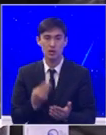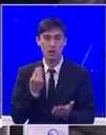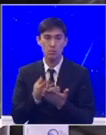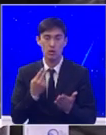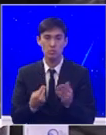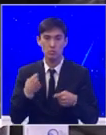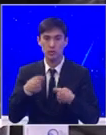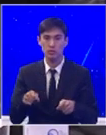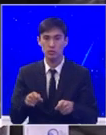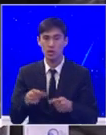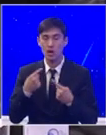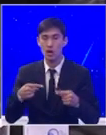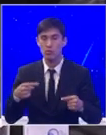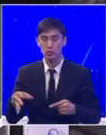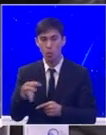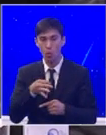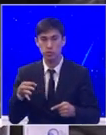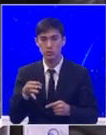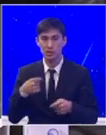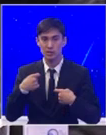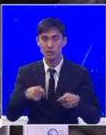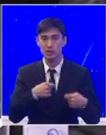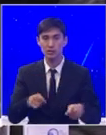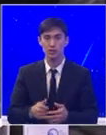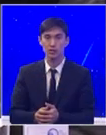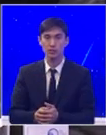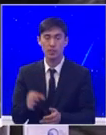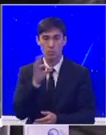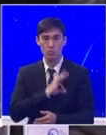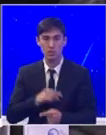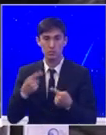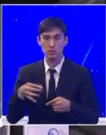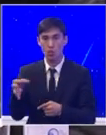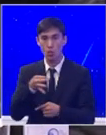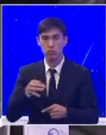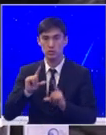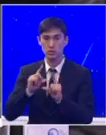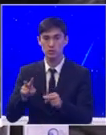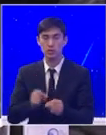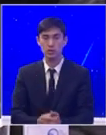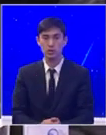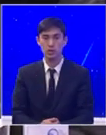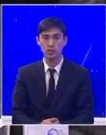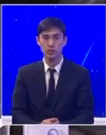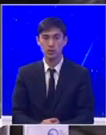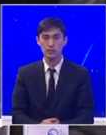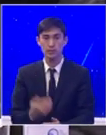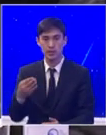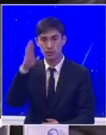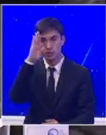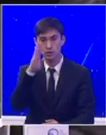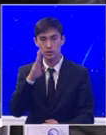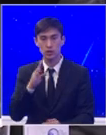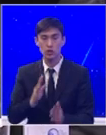сатады. Басқа облыстарға мысалы сатады да, пайдасын басқа облыс көреді да. И ана жігіттер,